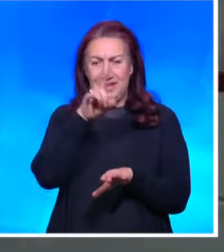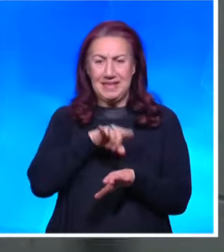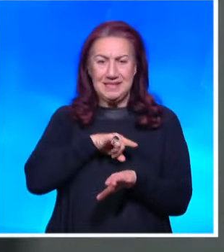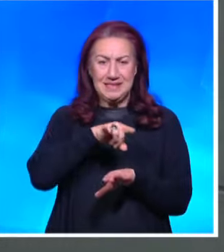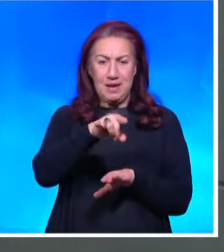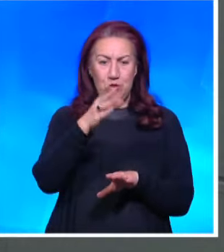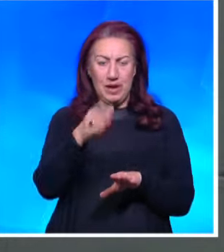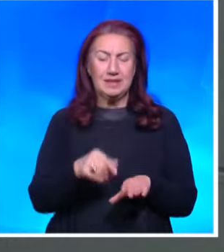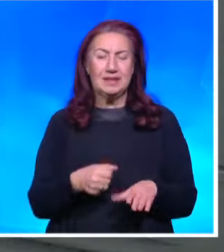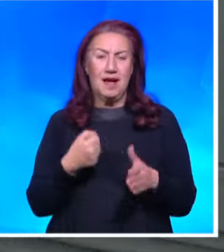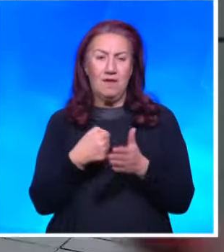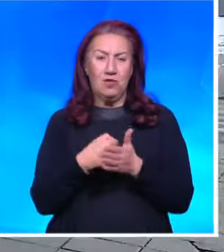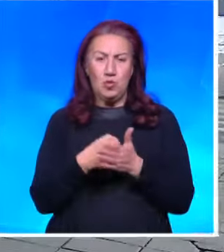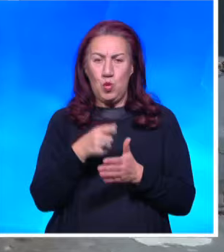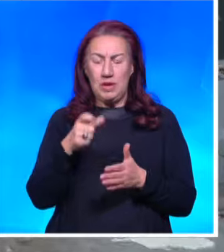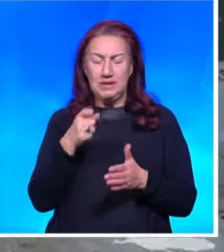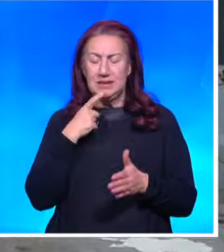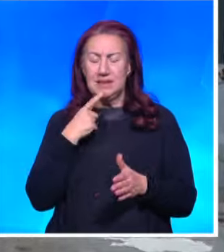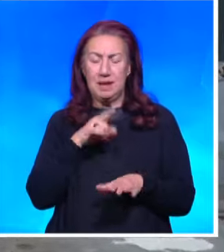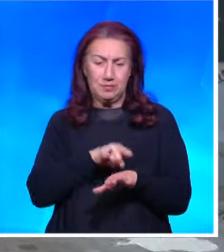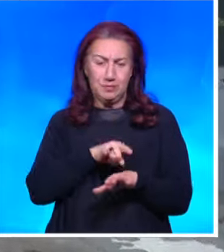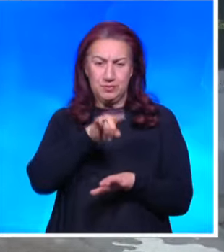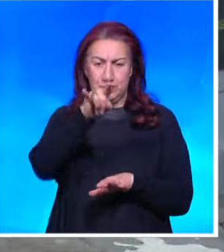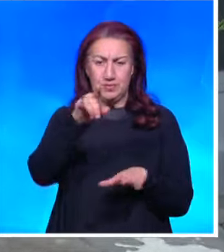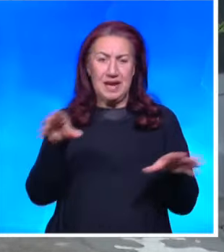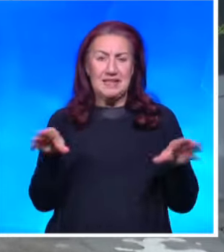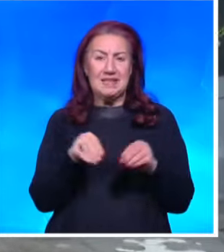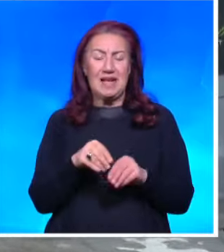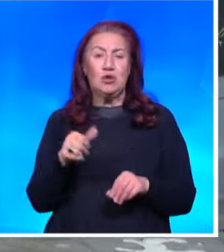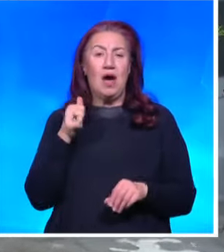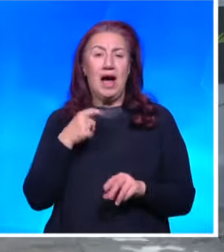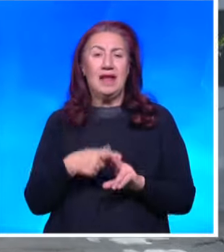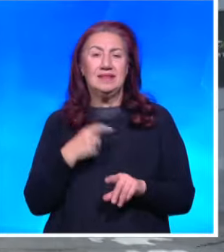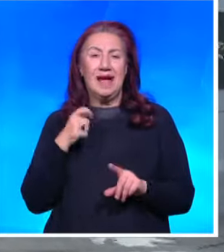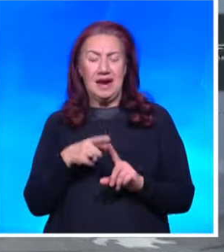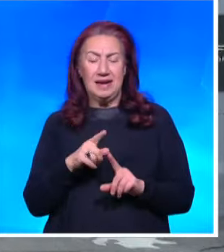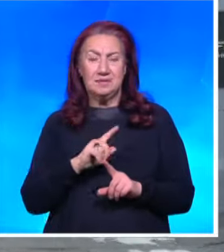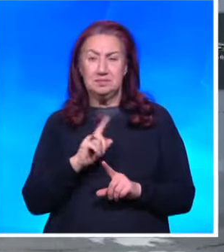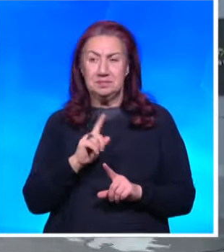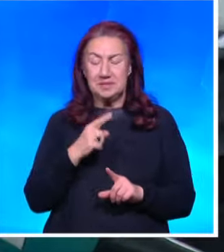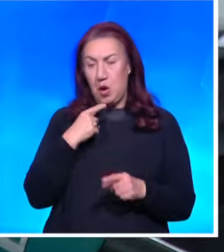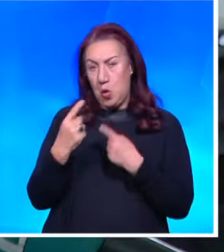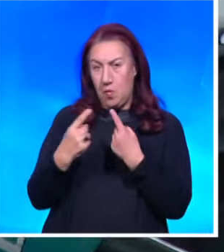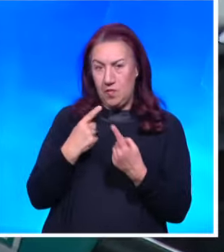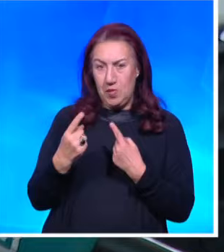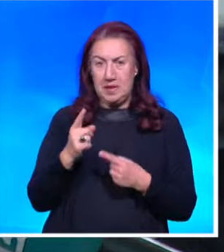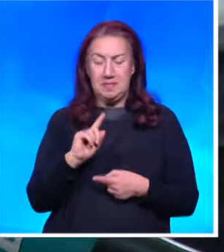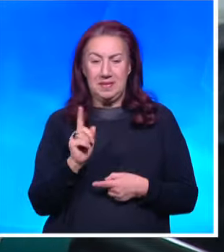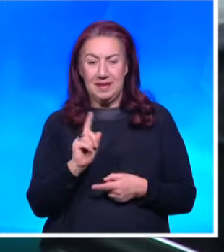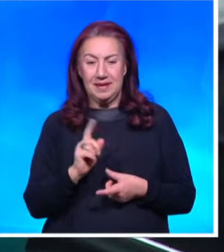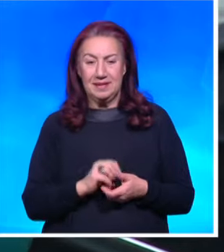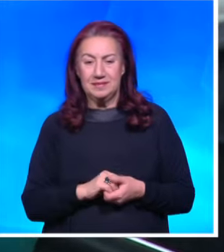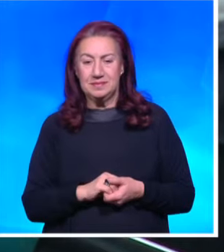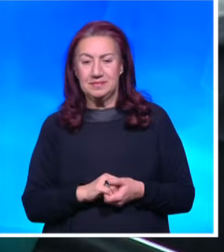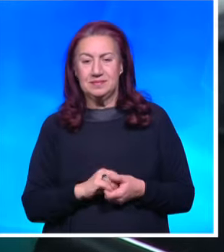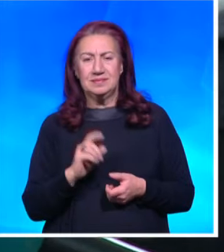левски и цска пътуват заедно за анталия но дадоха сигнали че ще комуникират помежду си не